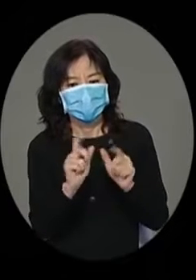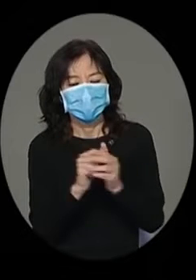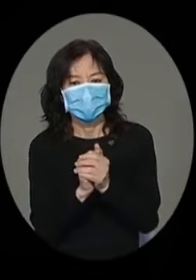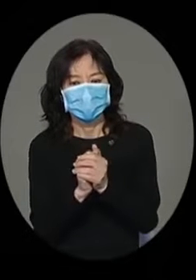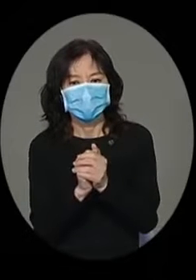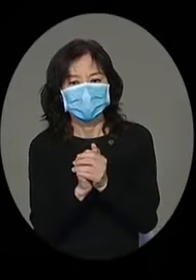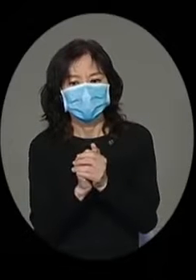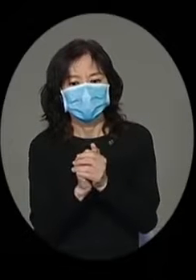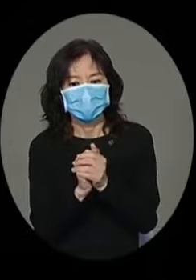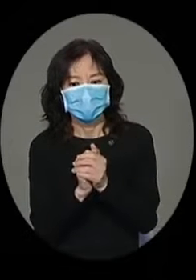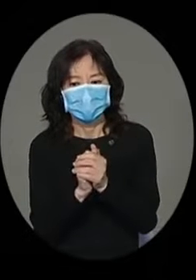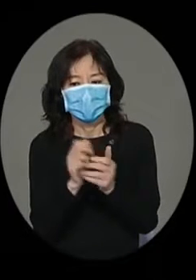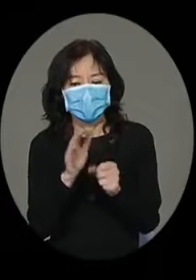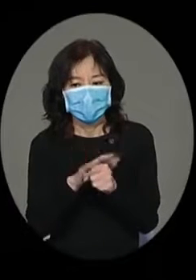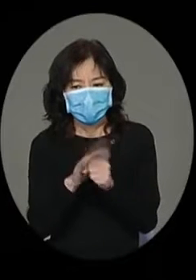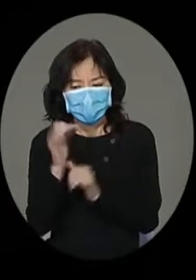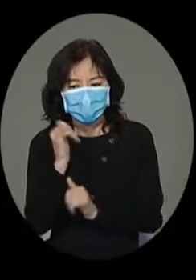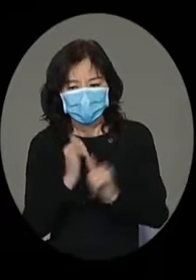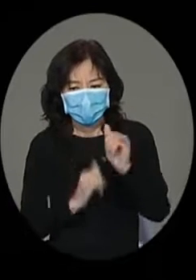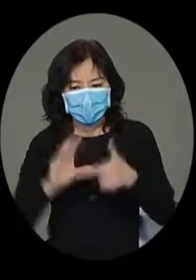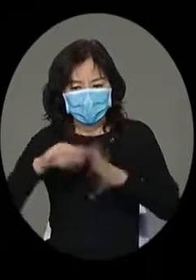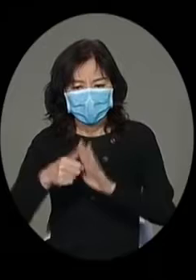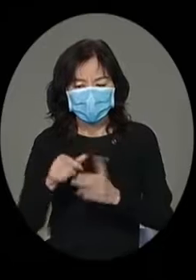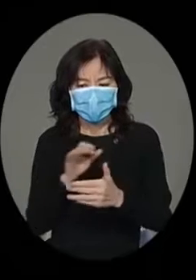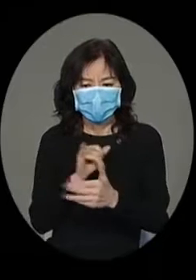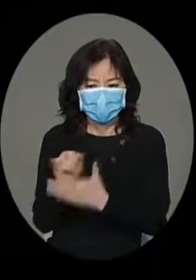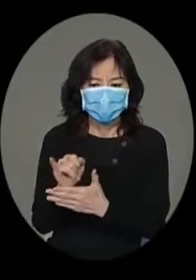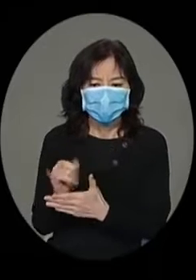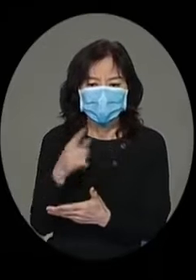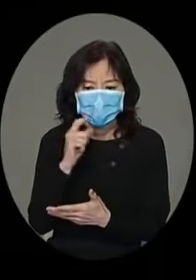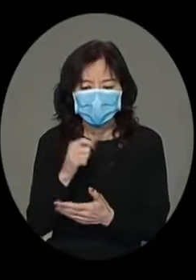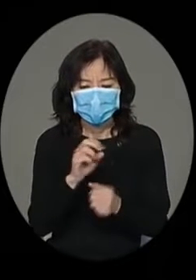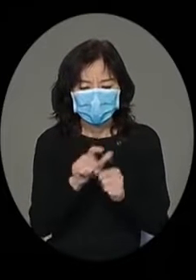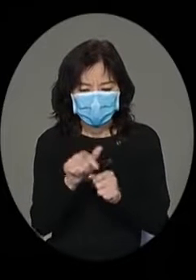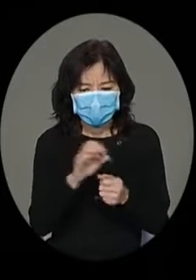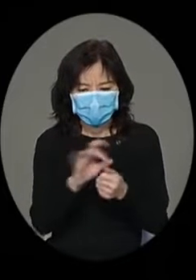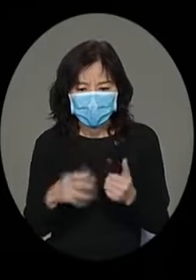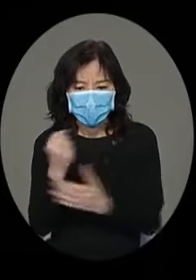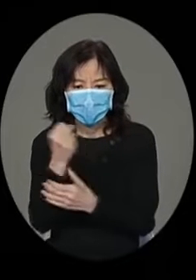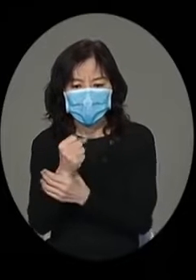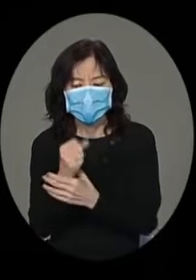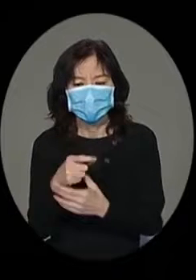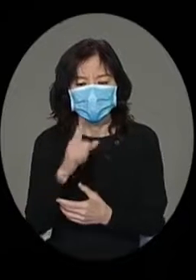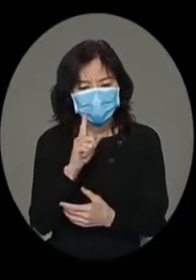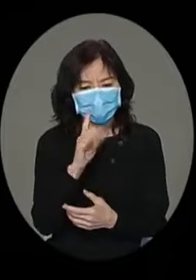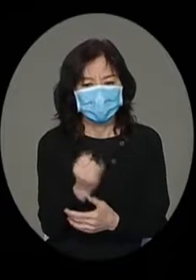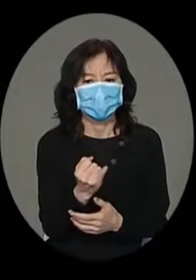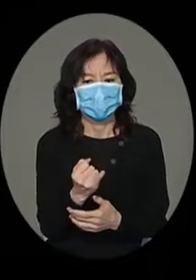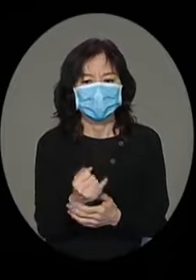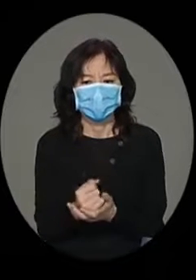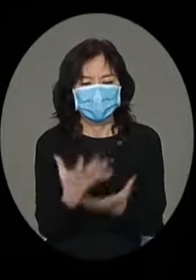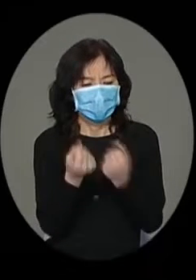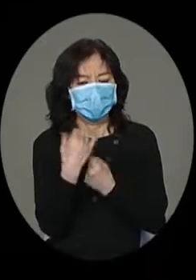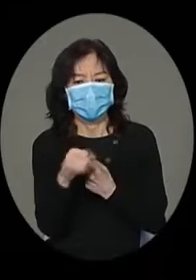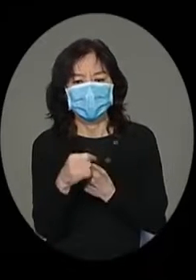話以污染日本傳統文化的方式嚟表達對處理核廢水的抗議，無論如何都是不可以接受